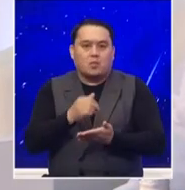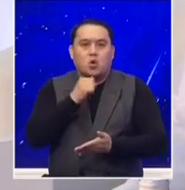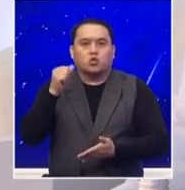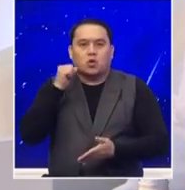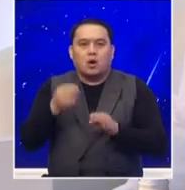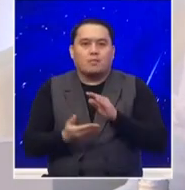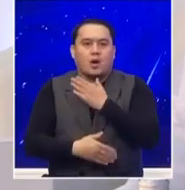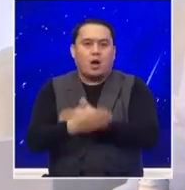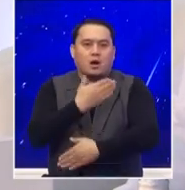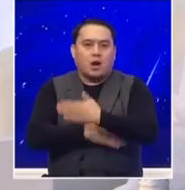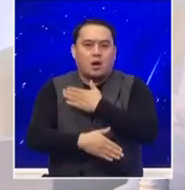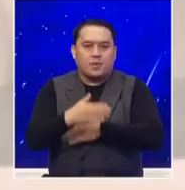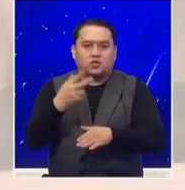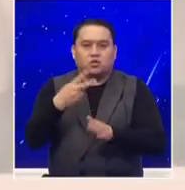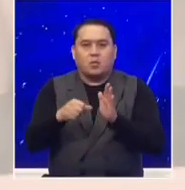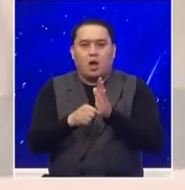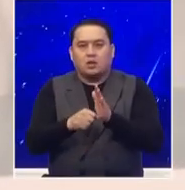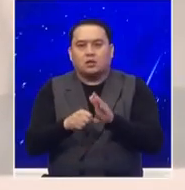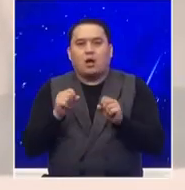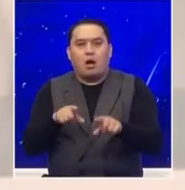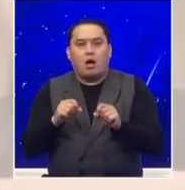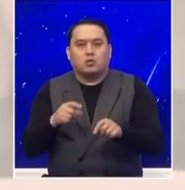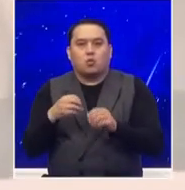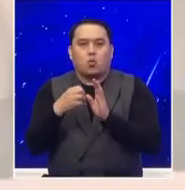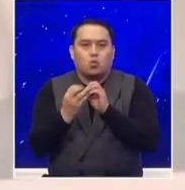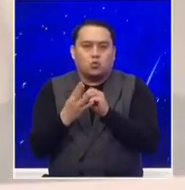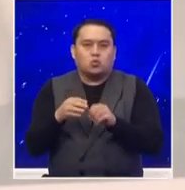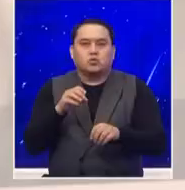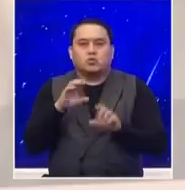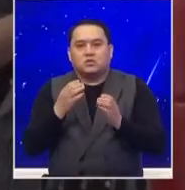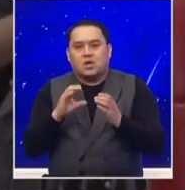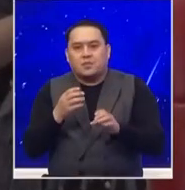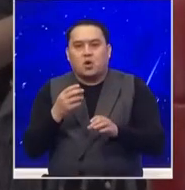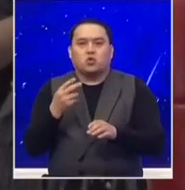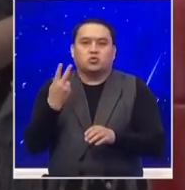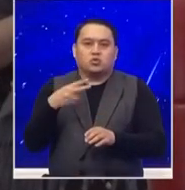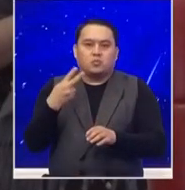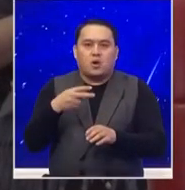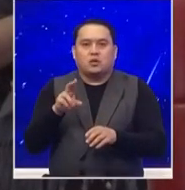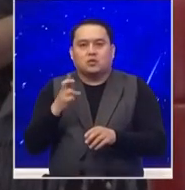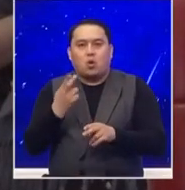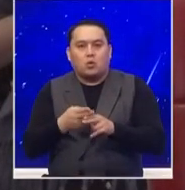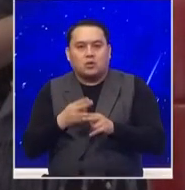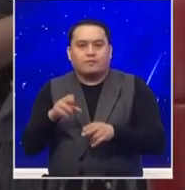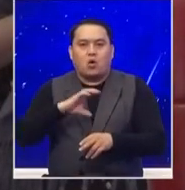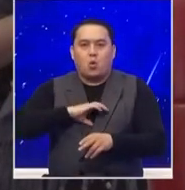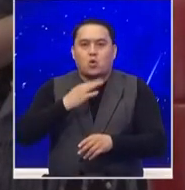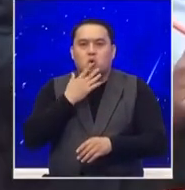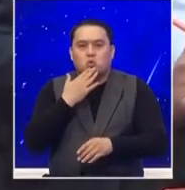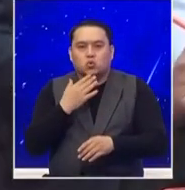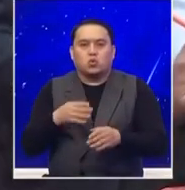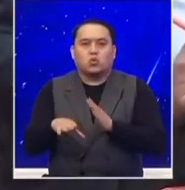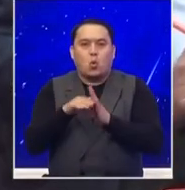өткен жылы паралимпиадашылар 26 алтын, 14 күміс, 20 қола медаль жеңіп алған.